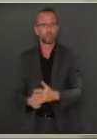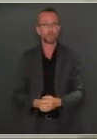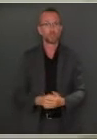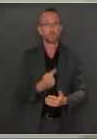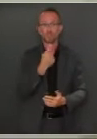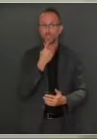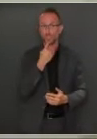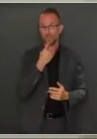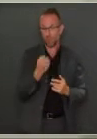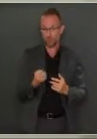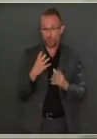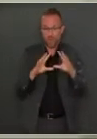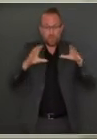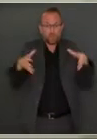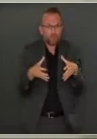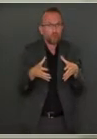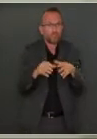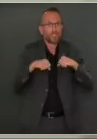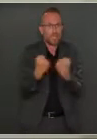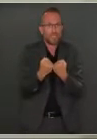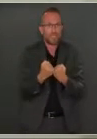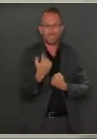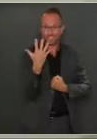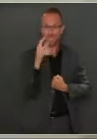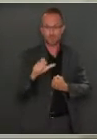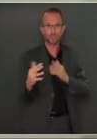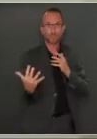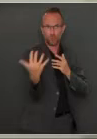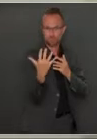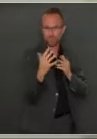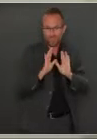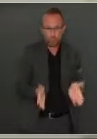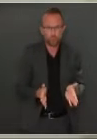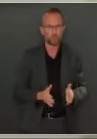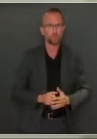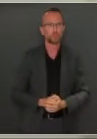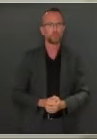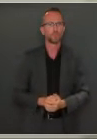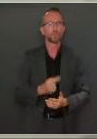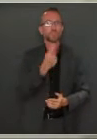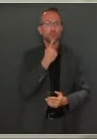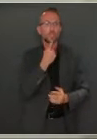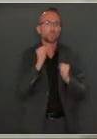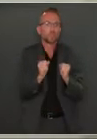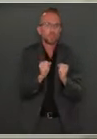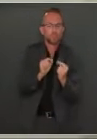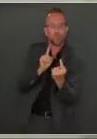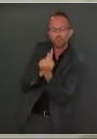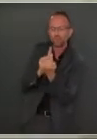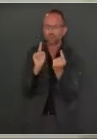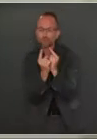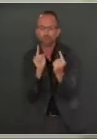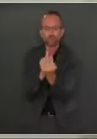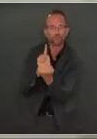assurées. Bien sûr, vous devez rester prudent dans n'importe quelle situation, et si vous entrez en contact avec des personnes qui ne font